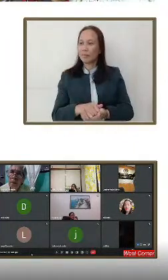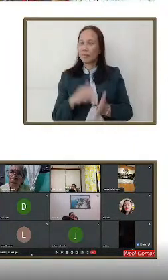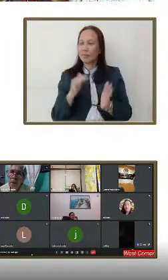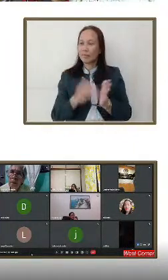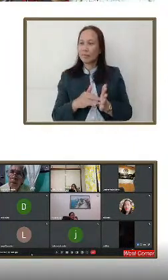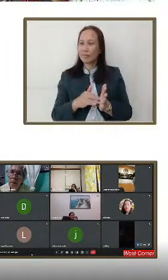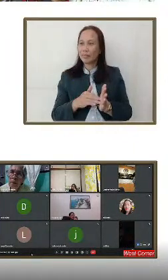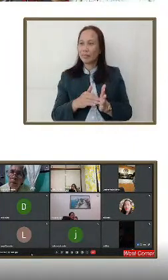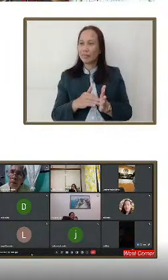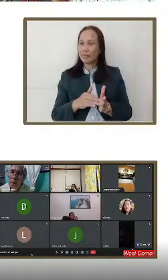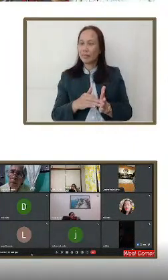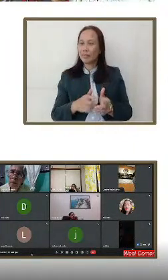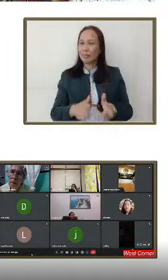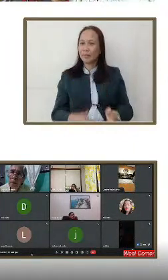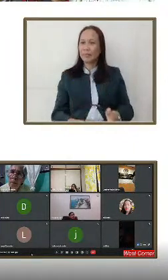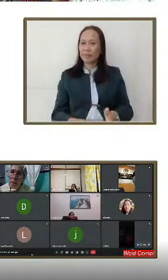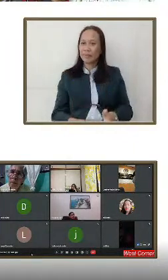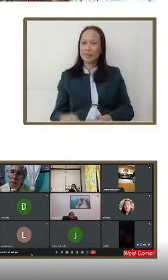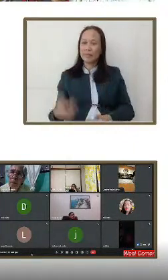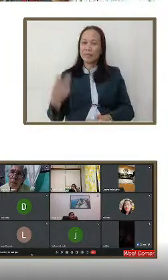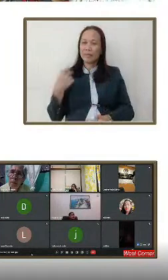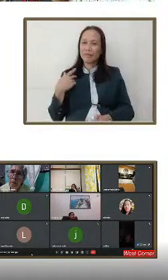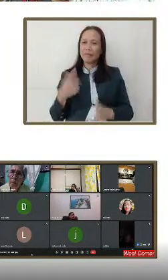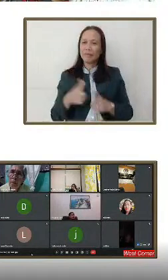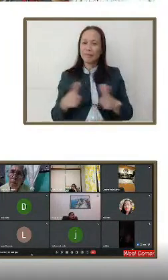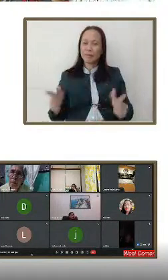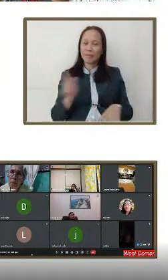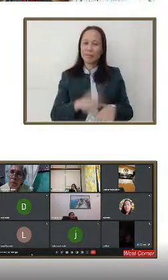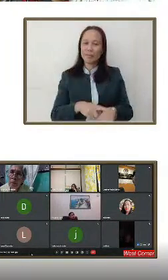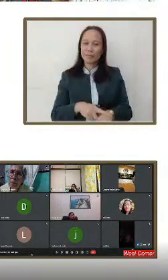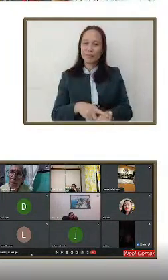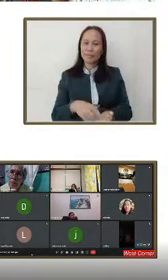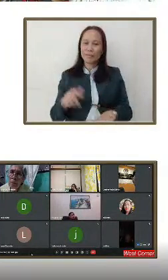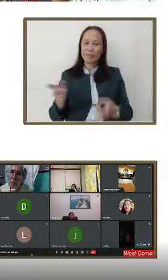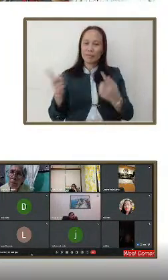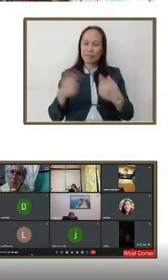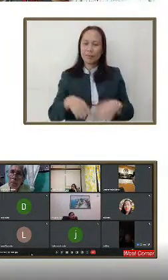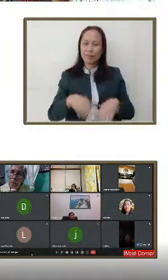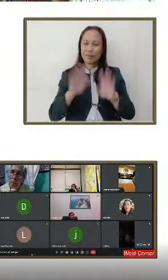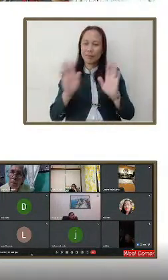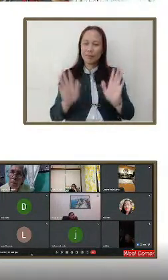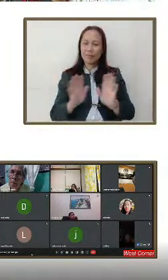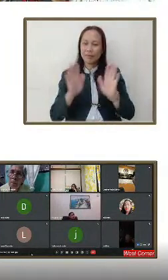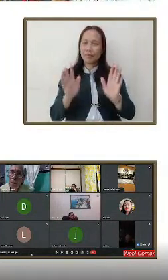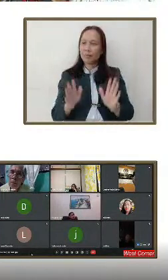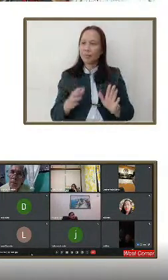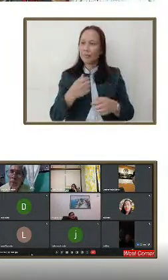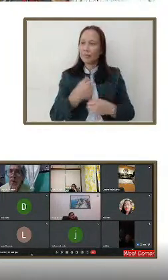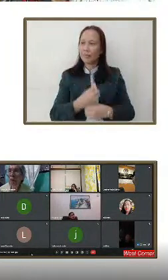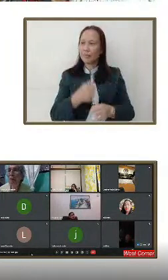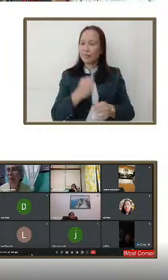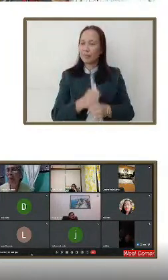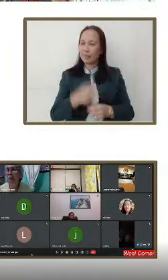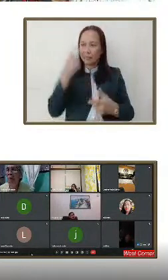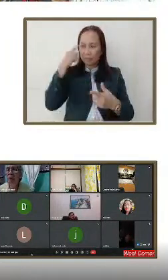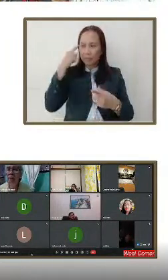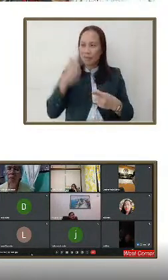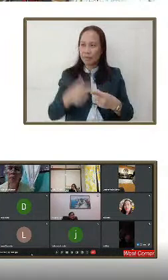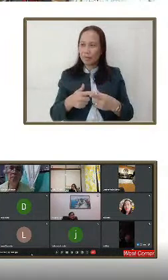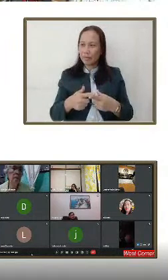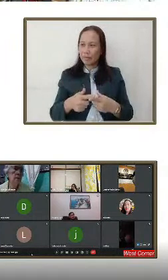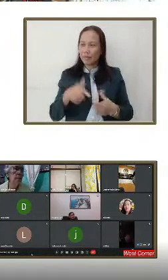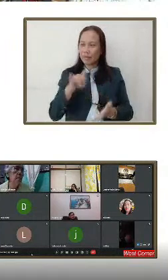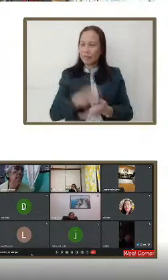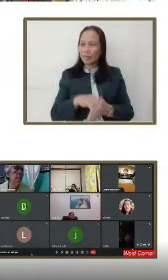again, let's have a great time this coming Sunday. Let's set a goal, mga kapatid, na on Sunday